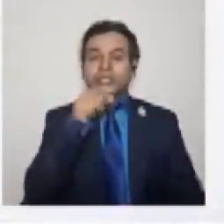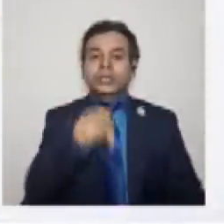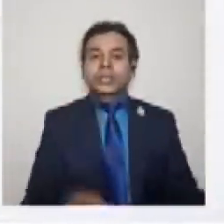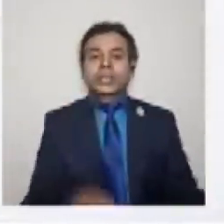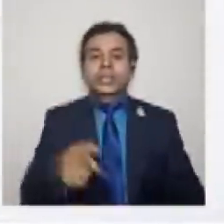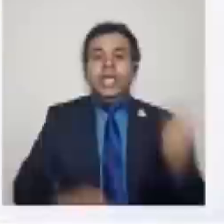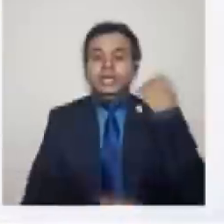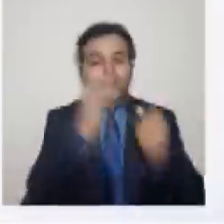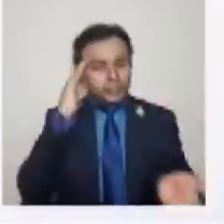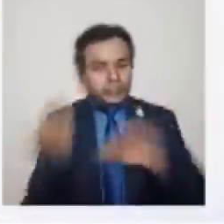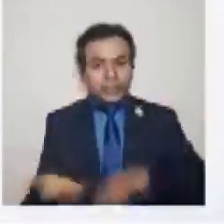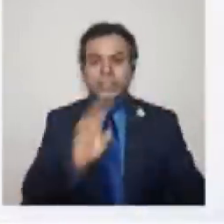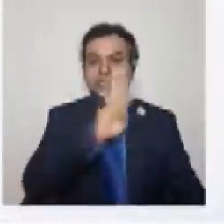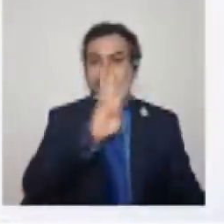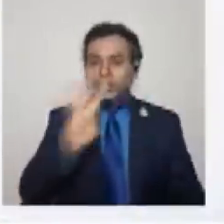এবং সিলেট বিভাগে 1 জন।